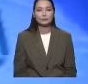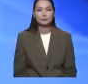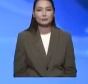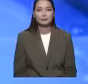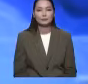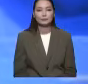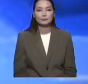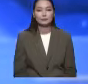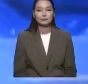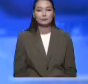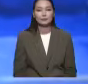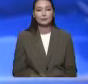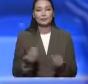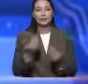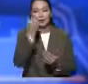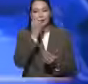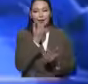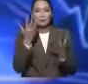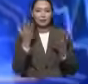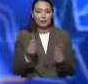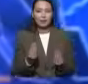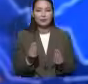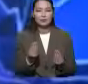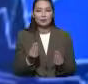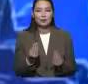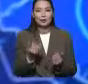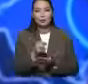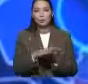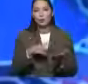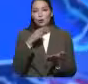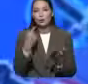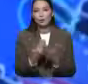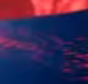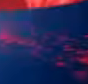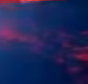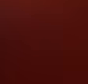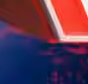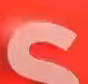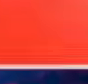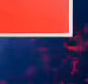Рас, бір-бірімізге алғыс айтып жүрейік. Осымен тәмам, алда орыс тіліндегі шығарылым. Аман болыңыздар.